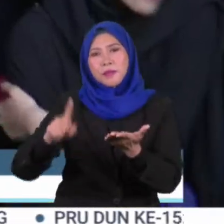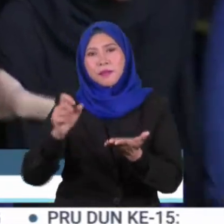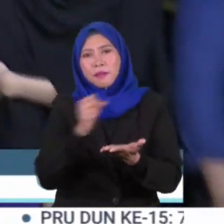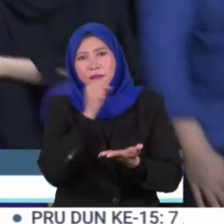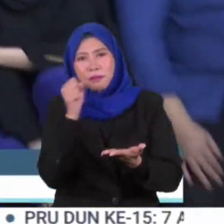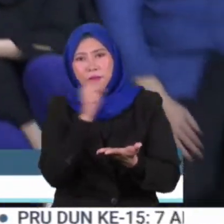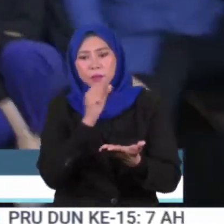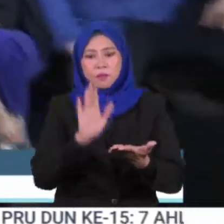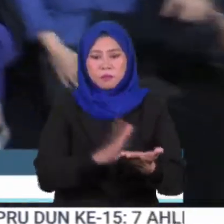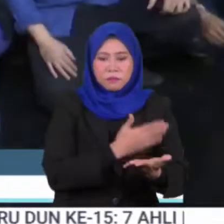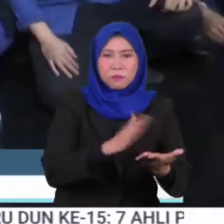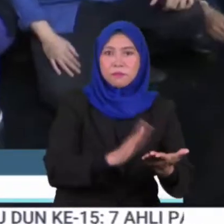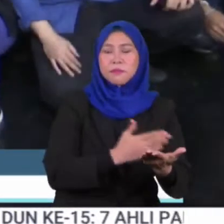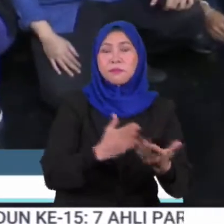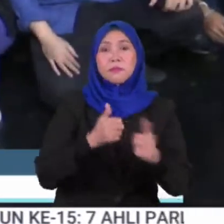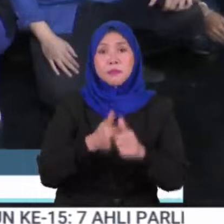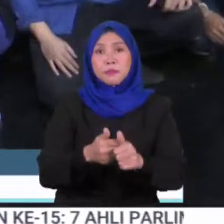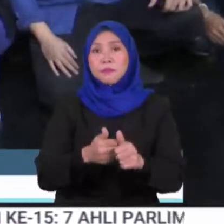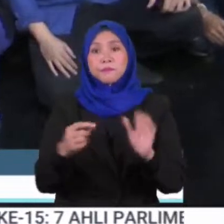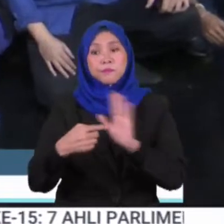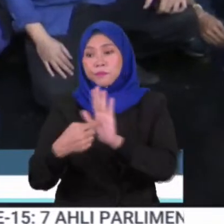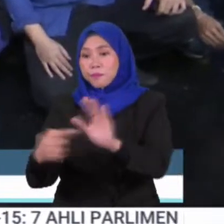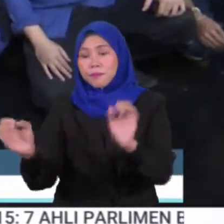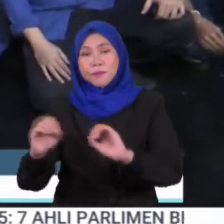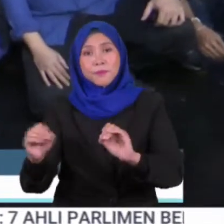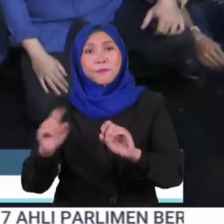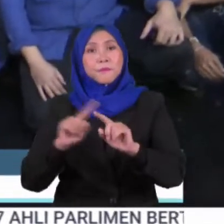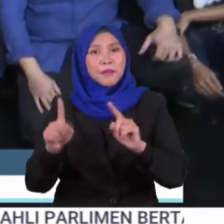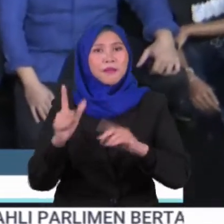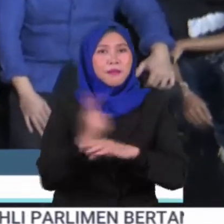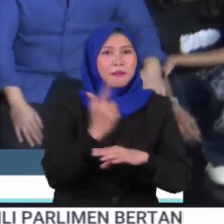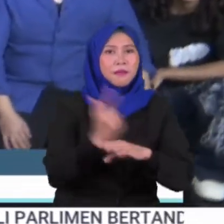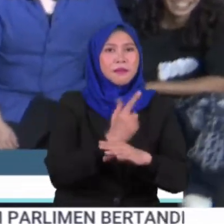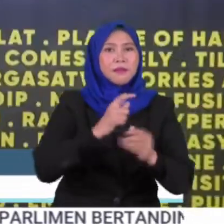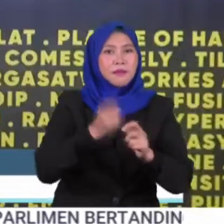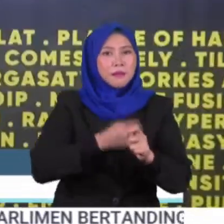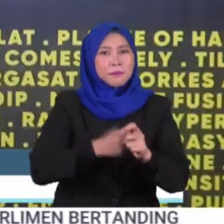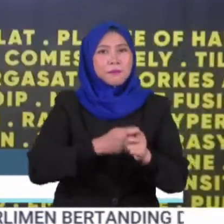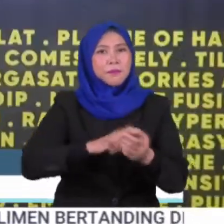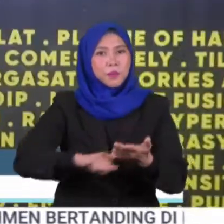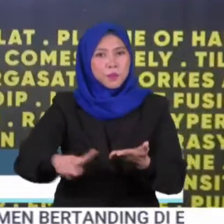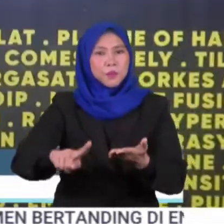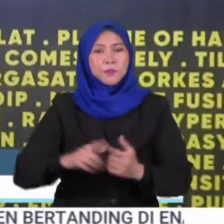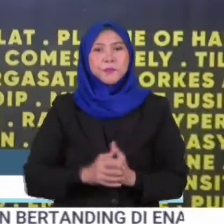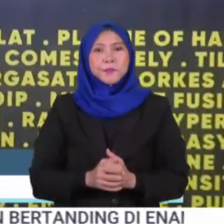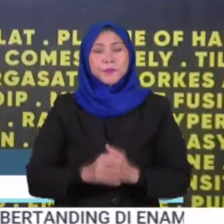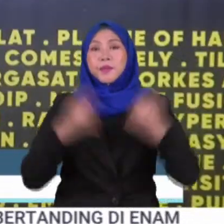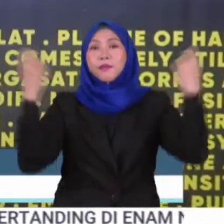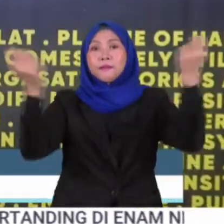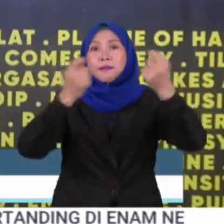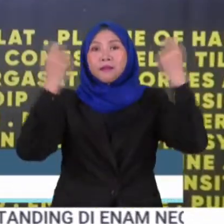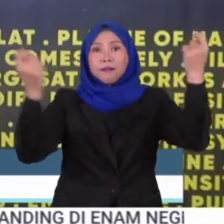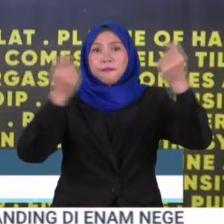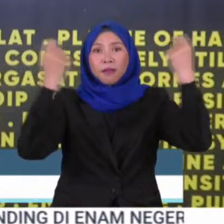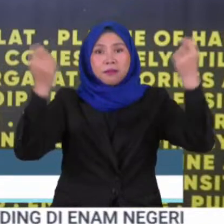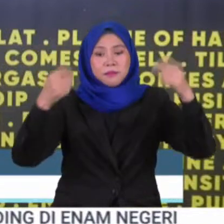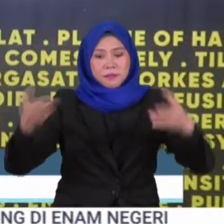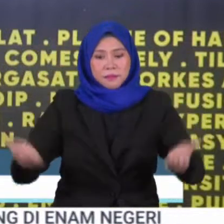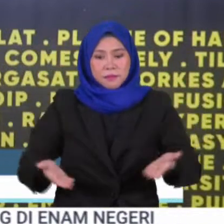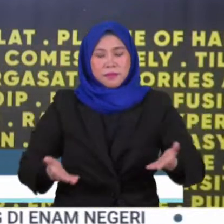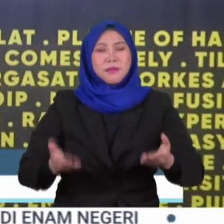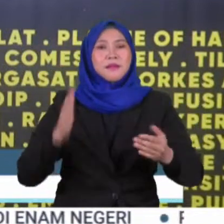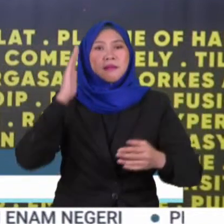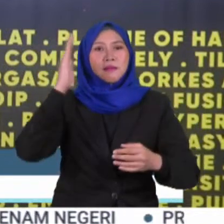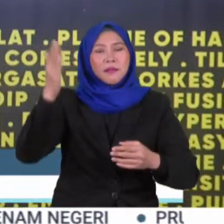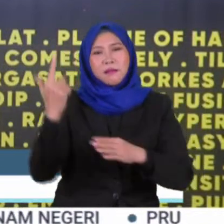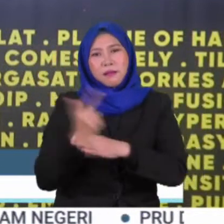lagu-lagu kita, set list kita every week. Walaupun tak ada show, kita still akan buat practice setiap minggu. Tapi bila ada festival Atas Angin ni, kita double